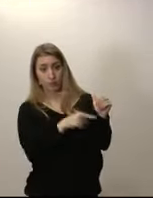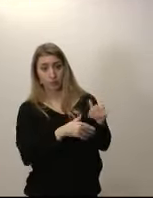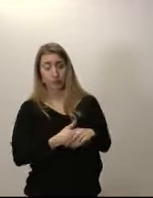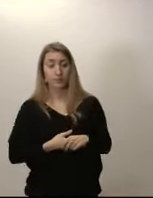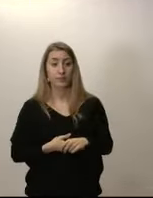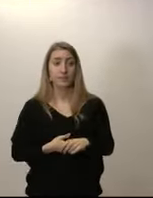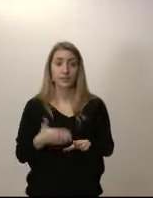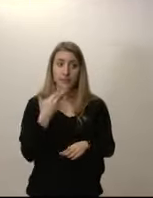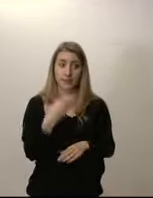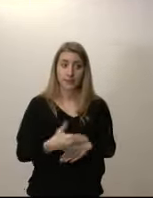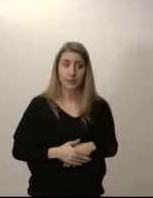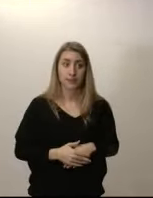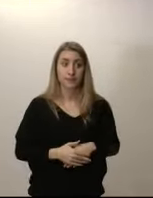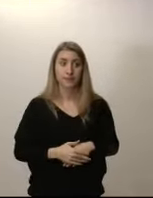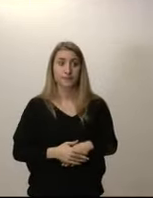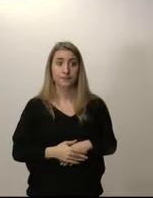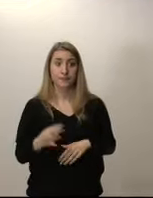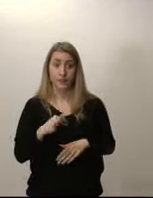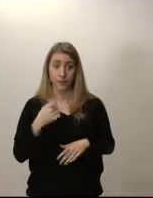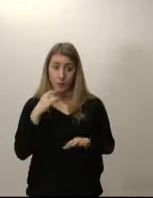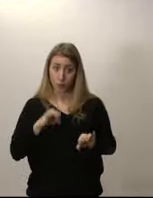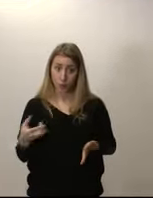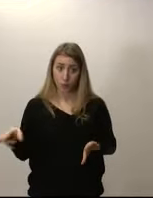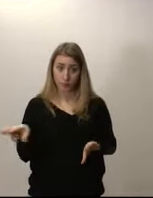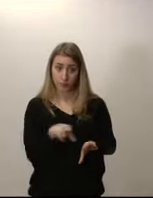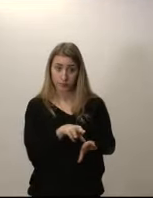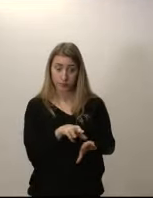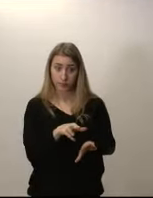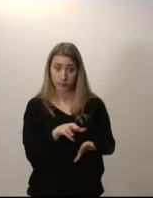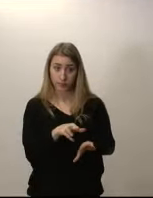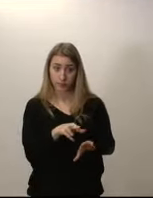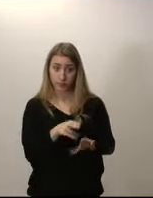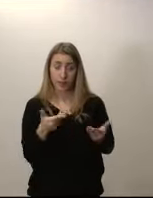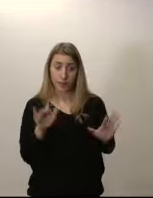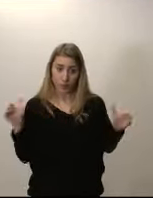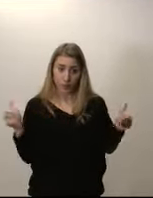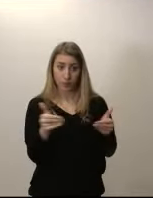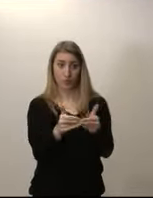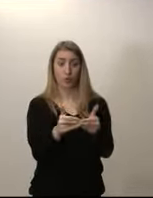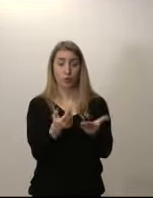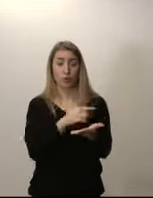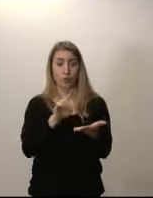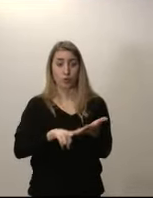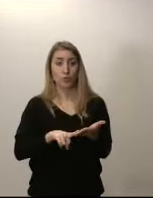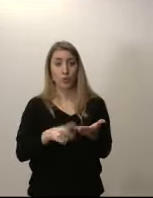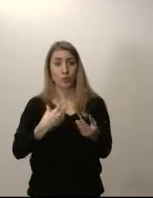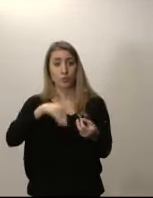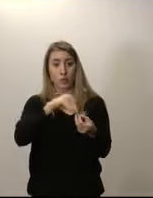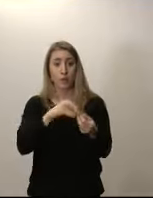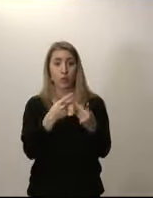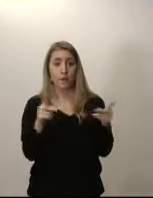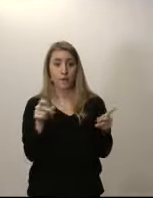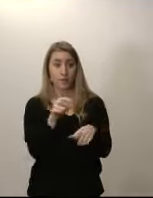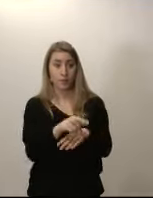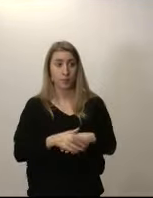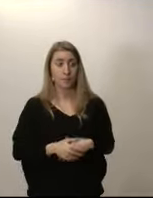Voilà, merci Tiffaine, si tu veux revenir au budget supplémentaire ville. Alors on fait un budget supplémentaire, monsieur Noller,